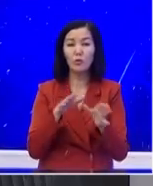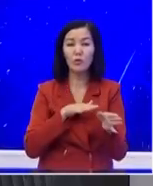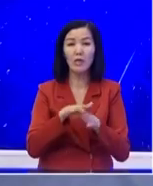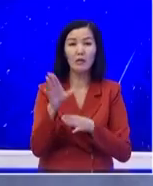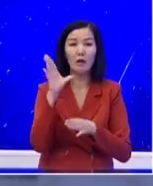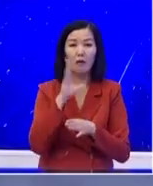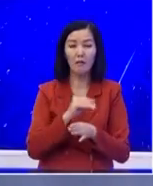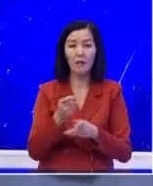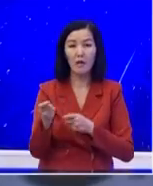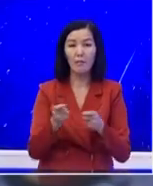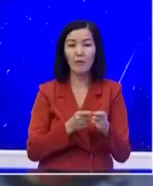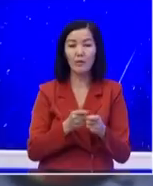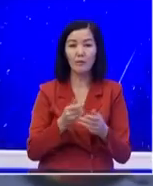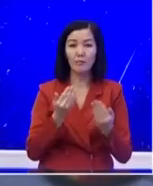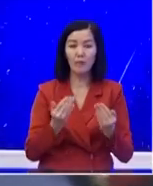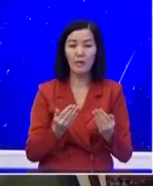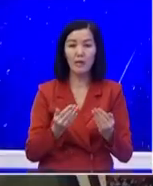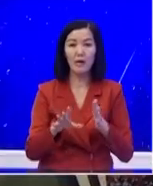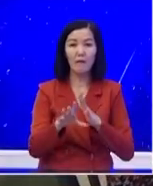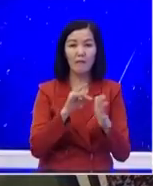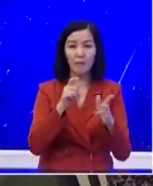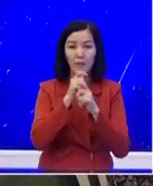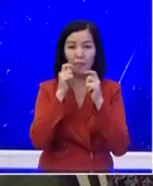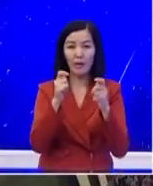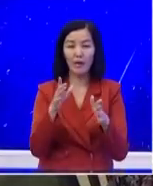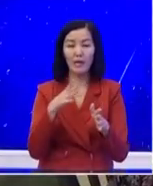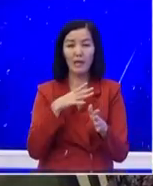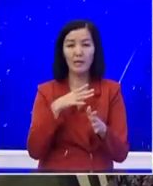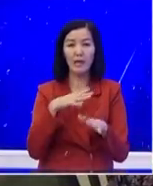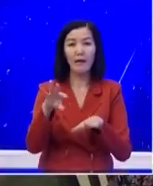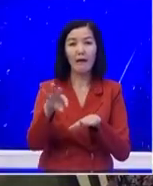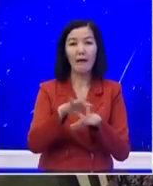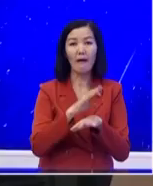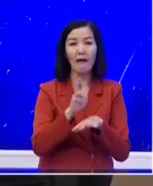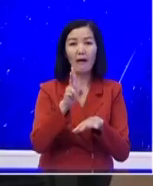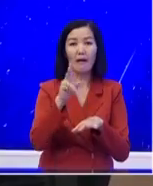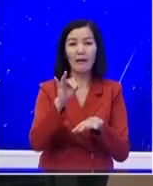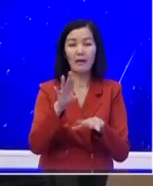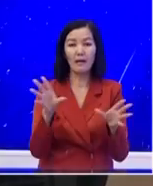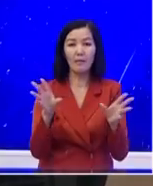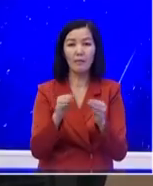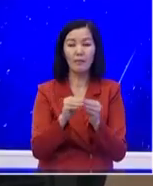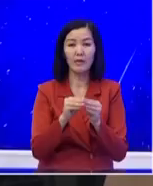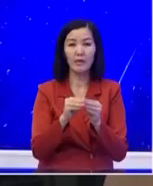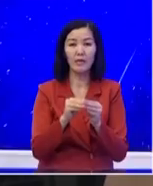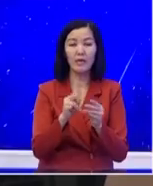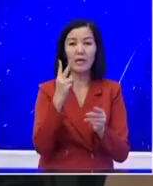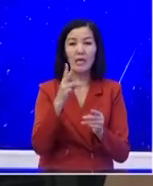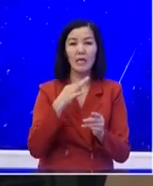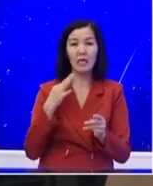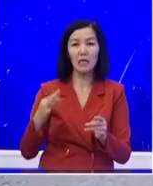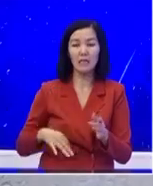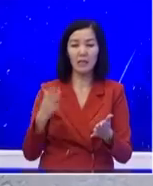басшыларыма рахмет, осы көріп жұмысымды бағалап. Бағлан Қанашлы жұбайы Әлиямен Дастан Дарын атты қосыл тәрбиелеп